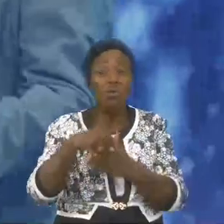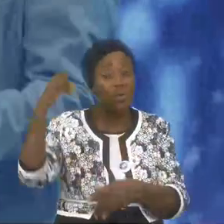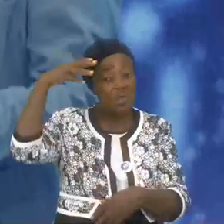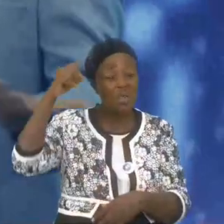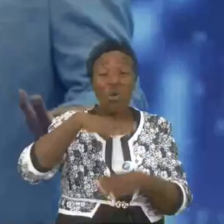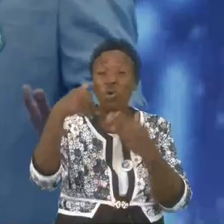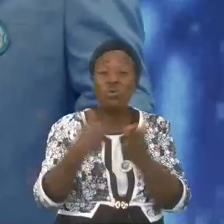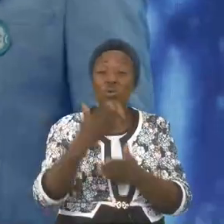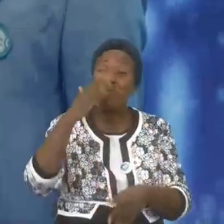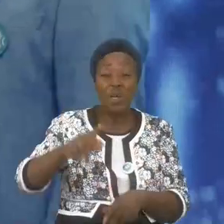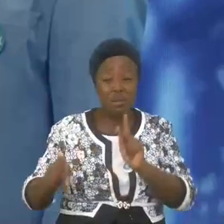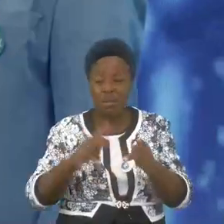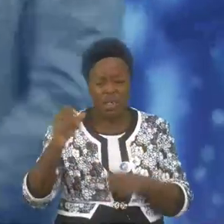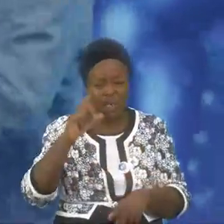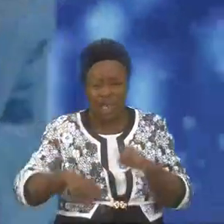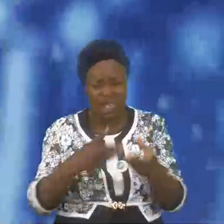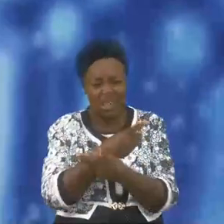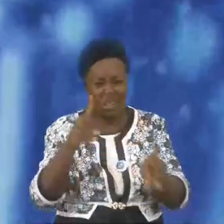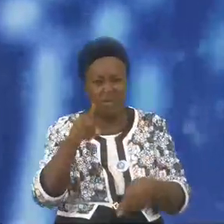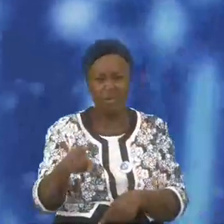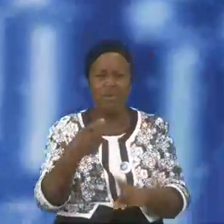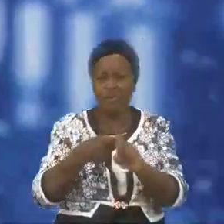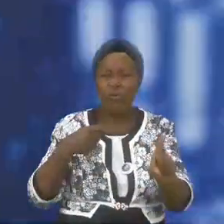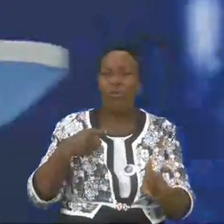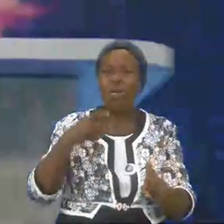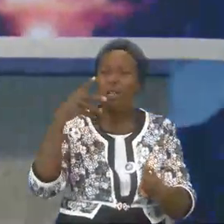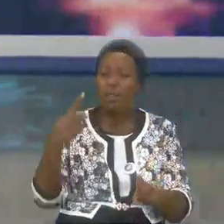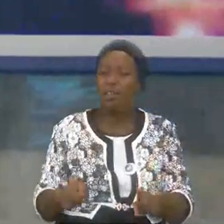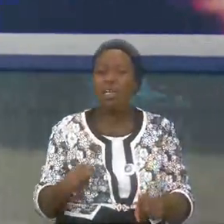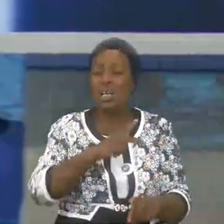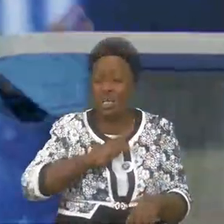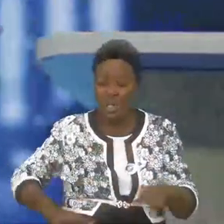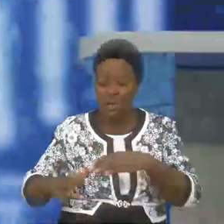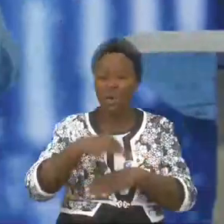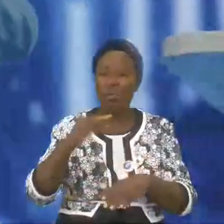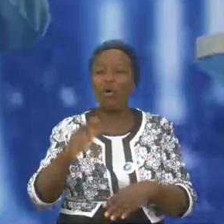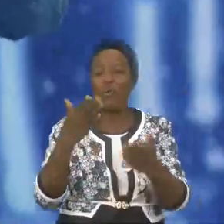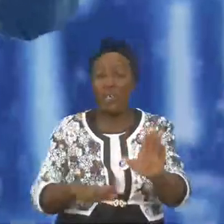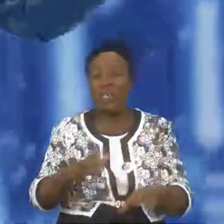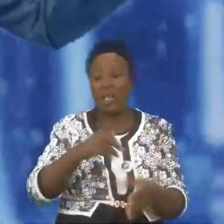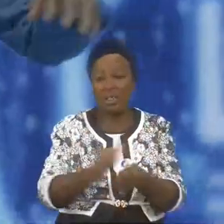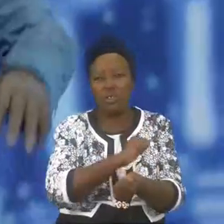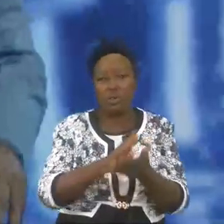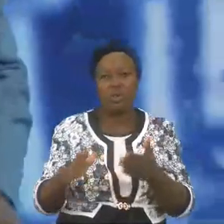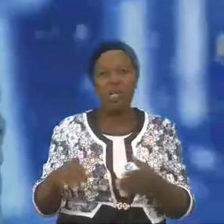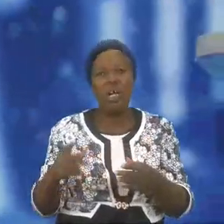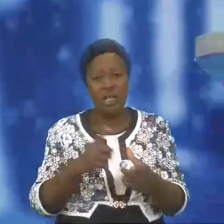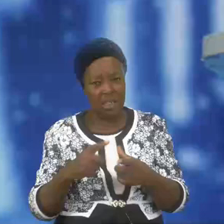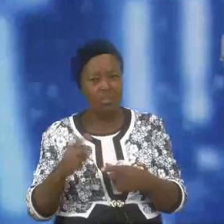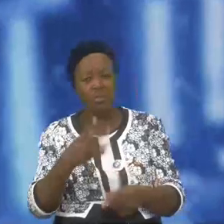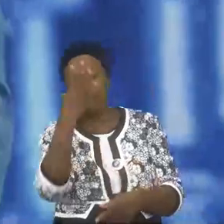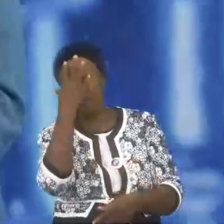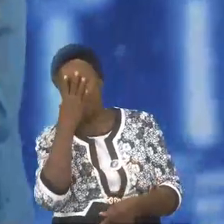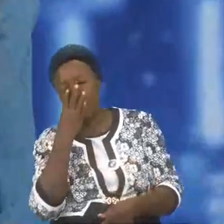tous ces voyants n'ont pas pu te délivrer du règne de la mort et de la destruction. Et tu